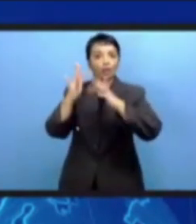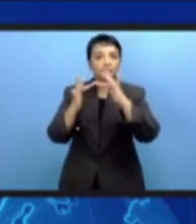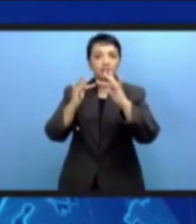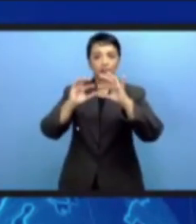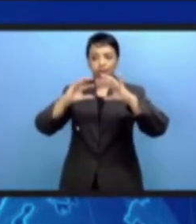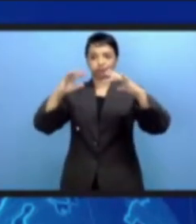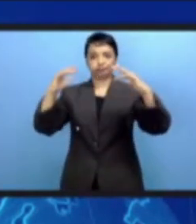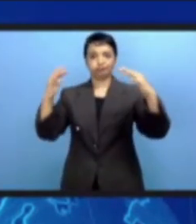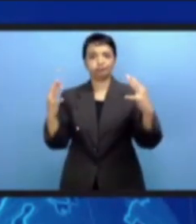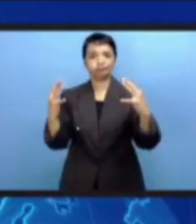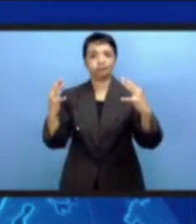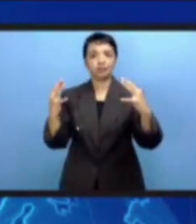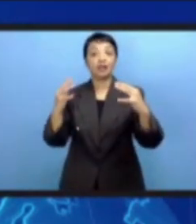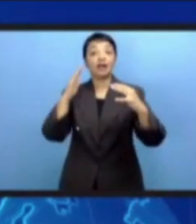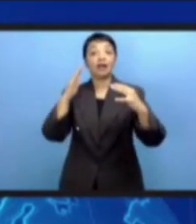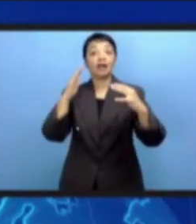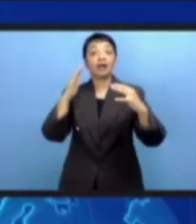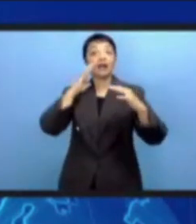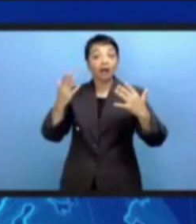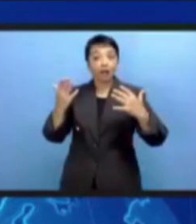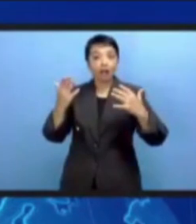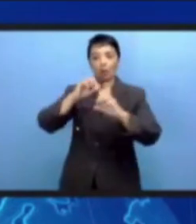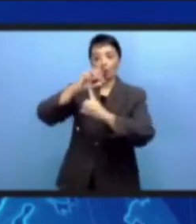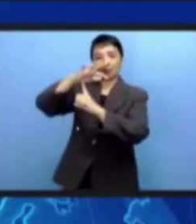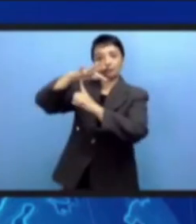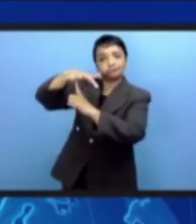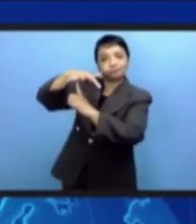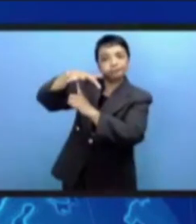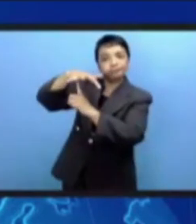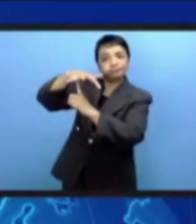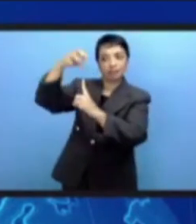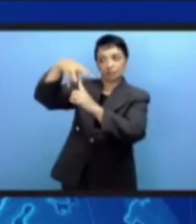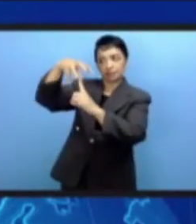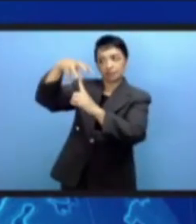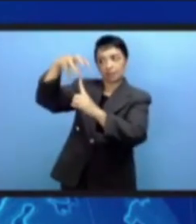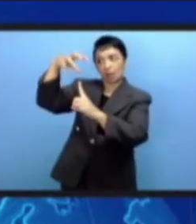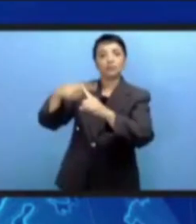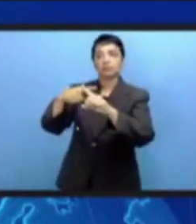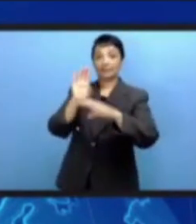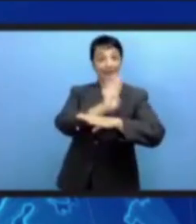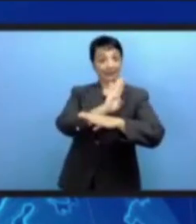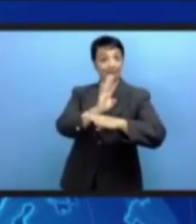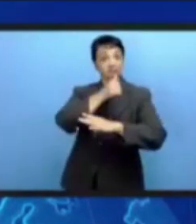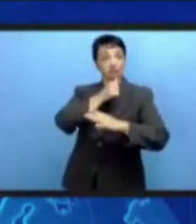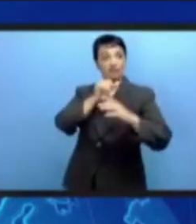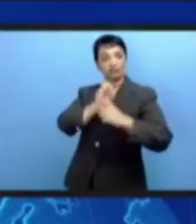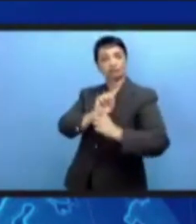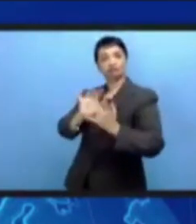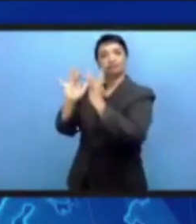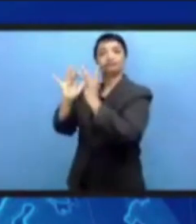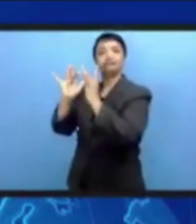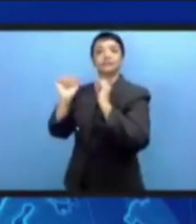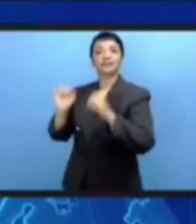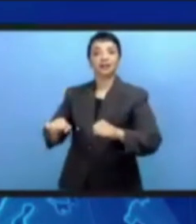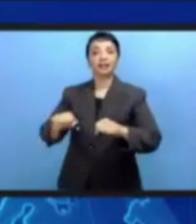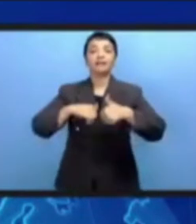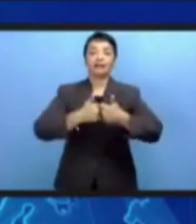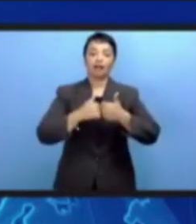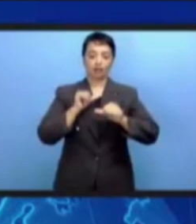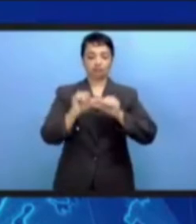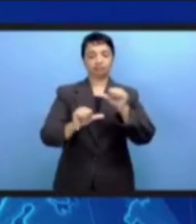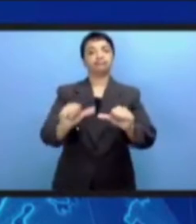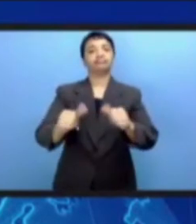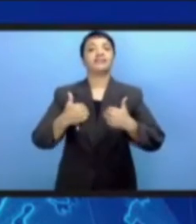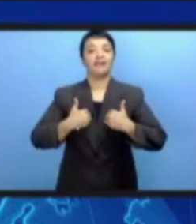развивать инфраструктуру, расширять ее, с тем, чтобы частные инвесторы могли инвестировать и развивать